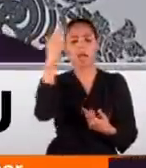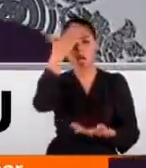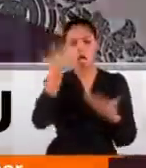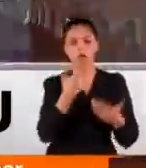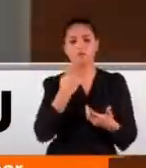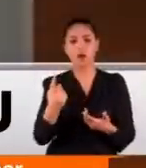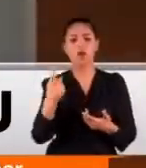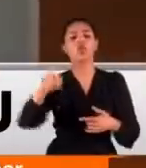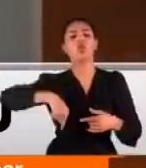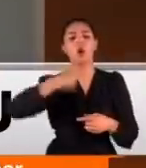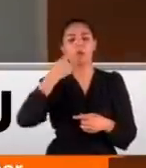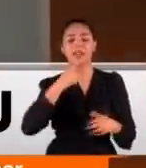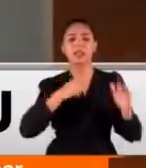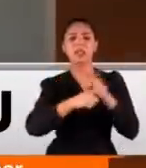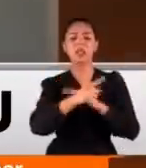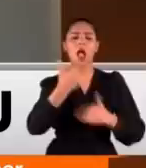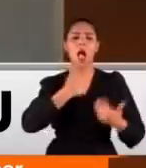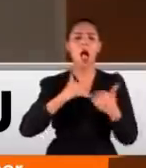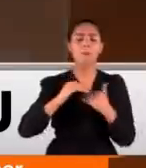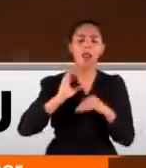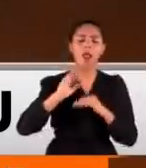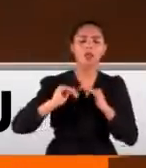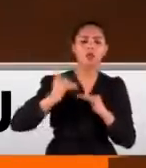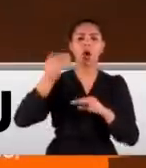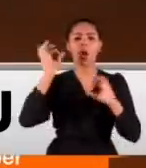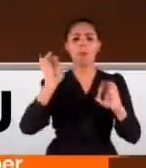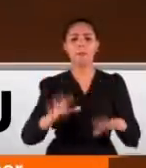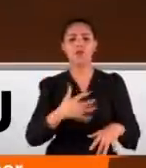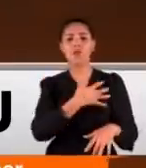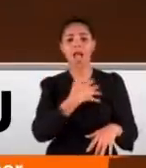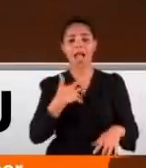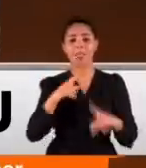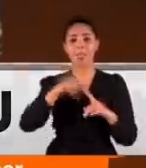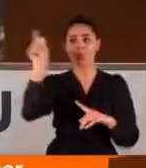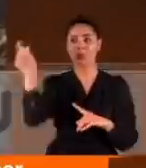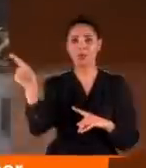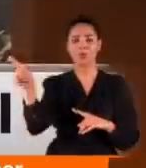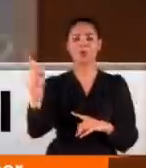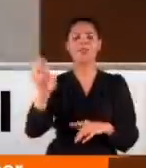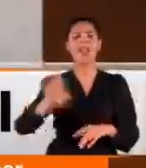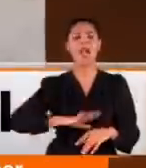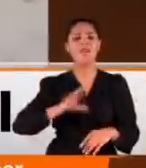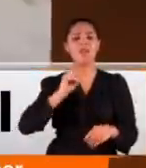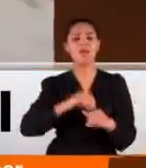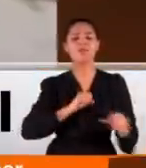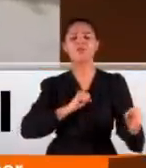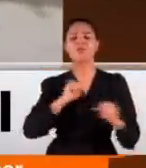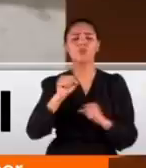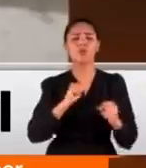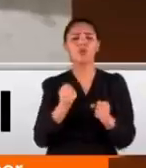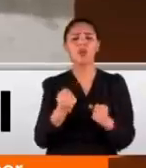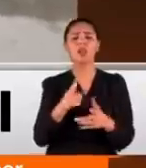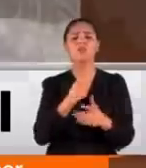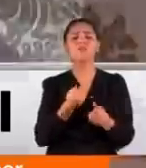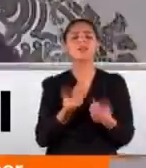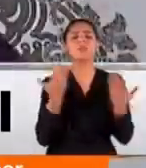diyorsan ama normal. Şikayetleri ameliyattan hemen sonra başladı. Anne Türkan Yalçın biricik evladı için çırpındıysa da